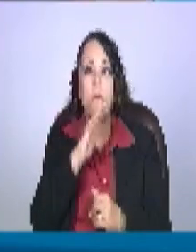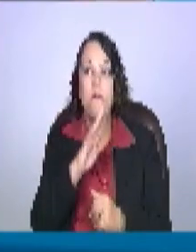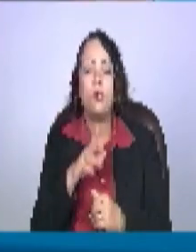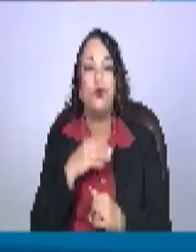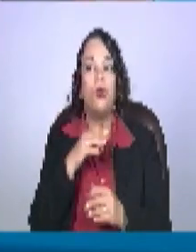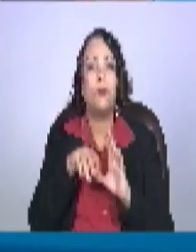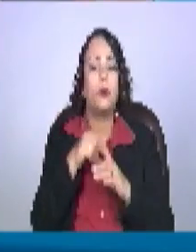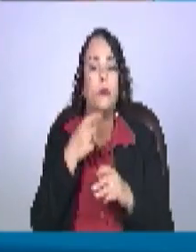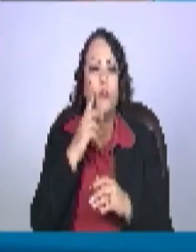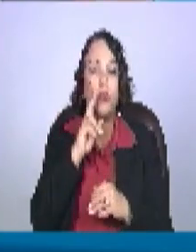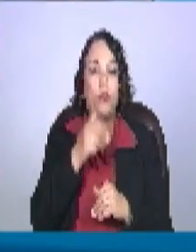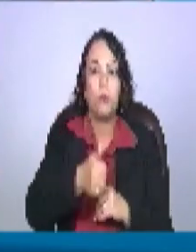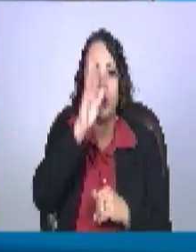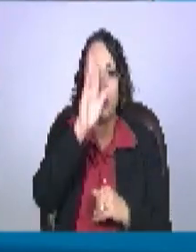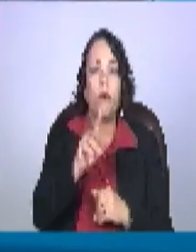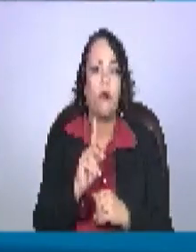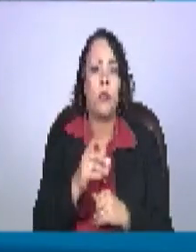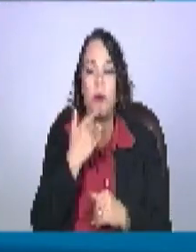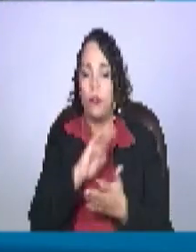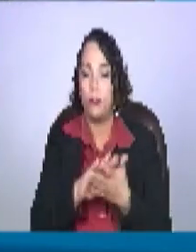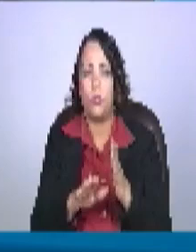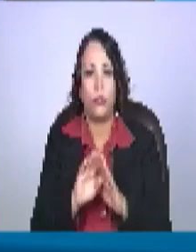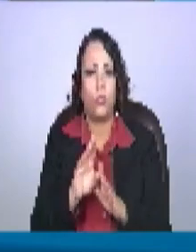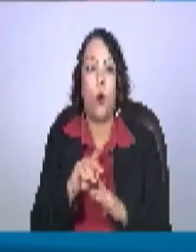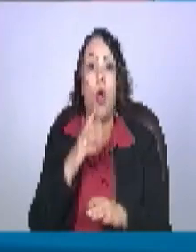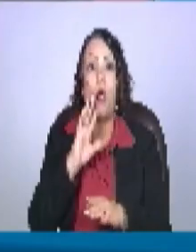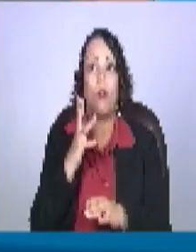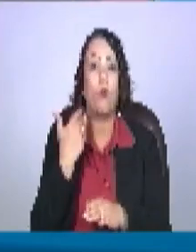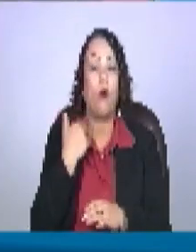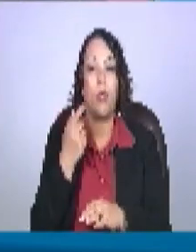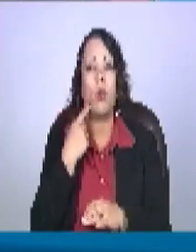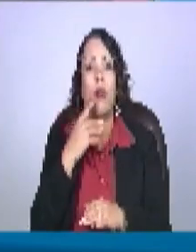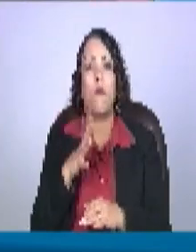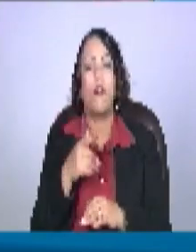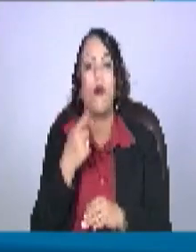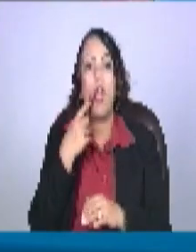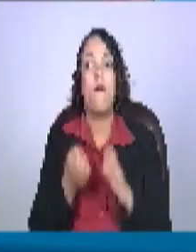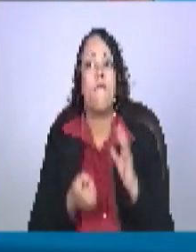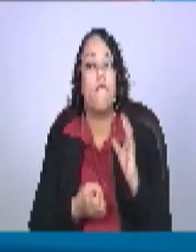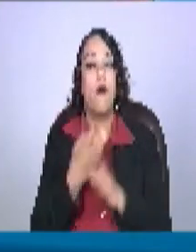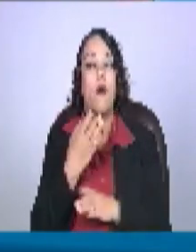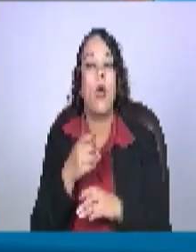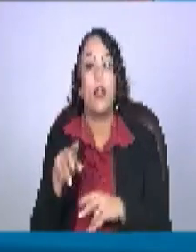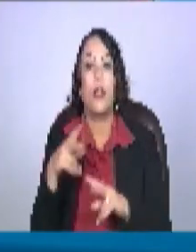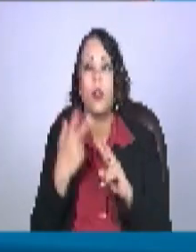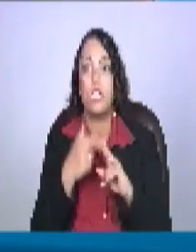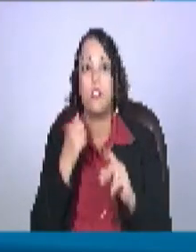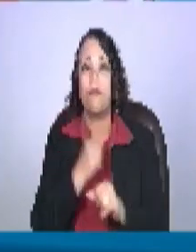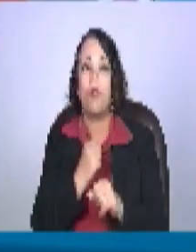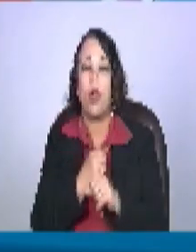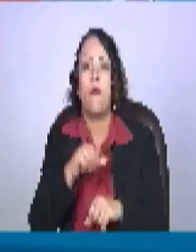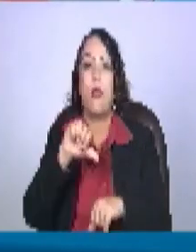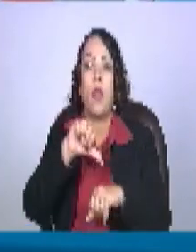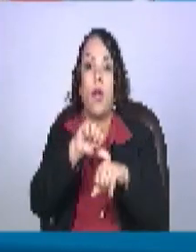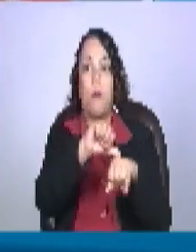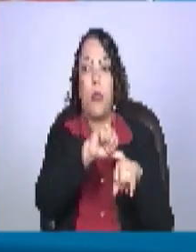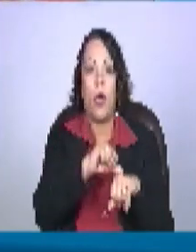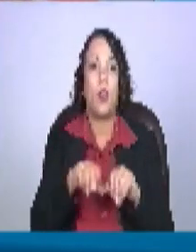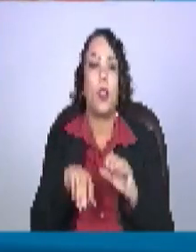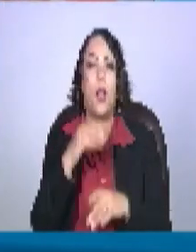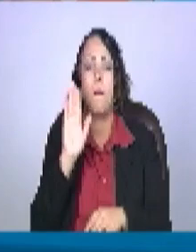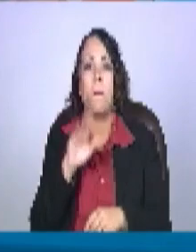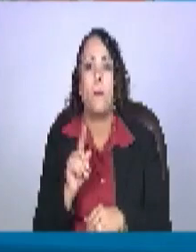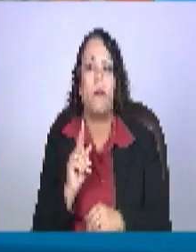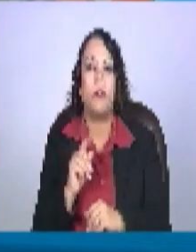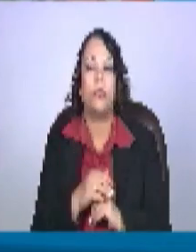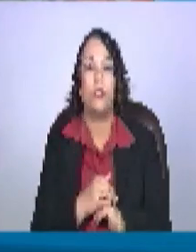تقدير ليهم لدرجه ان احيانا تفاجا ان العاملين في اي مكان ما